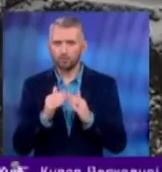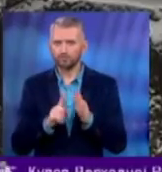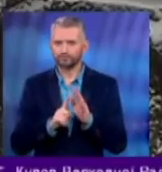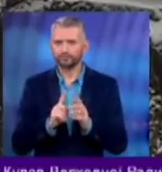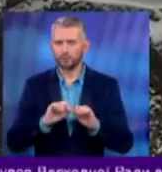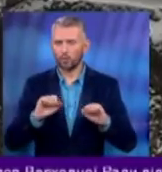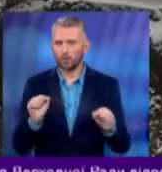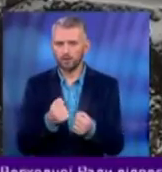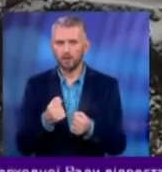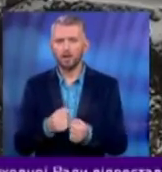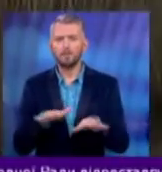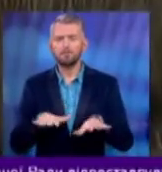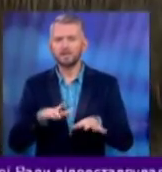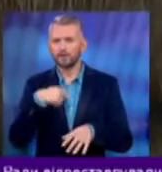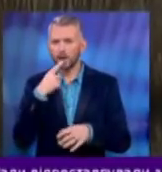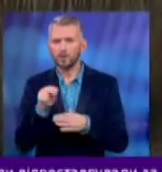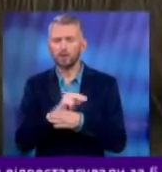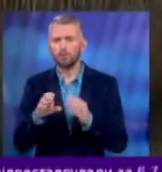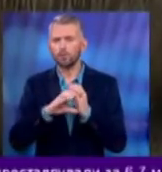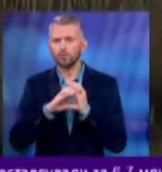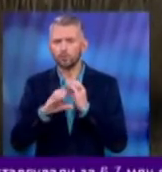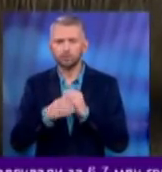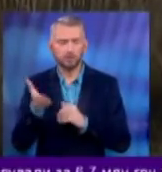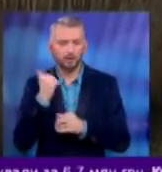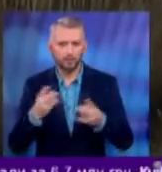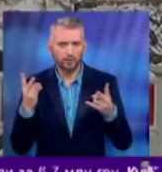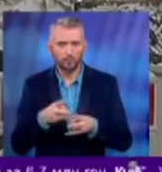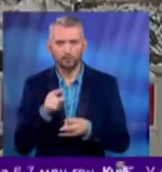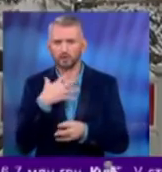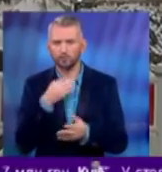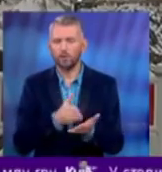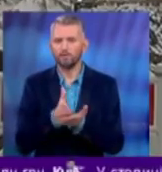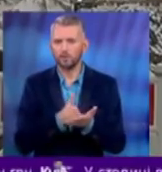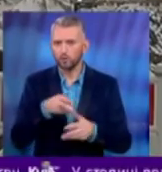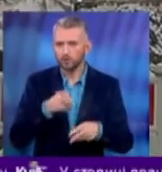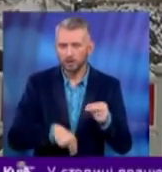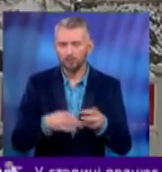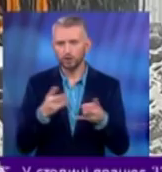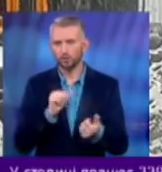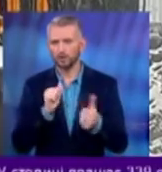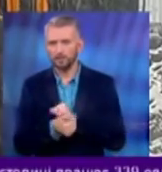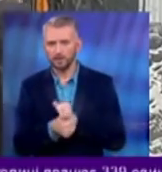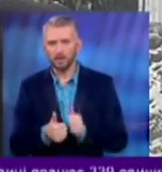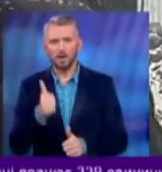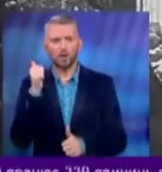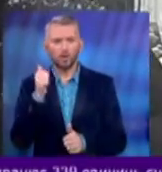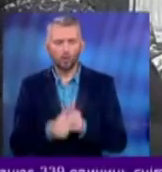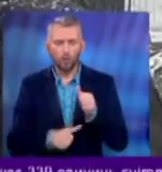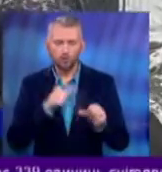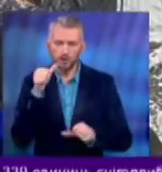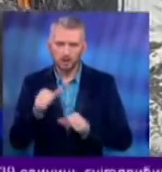Та місцеві кажуть, що ремонт труб давно на часі. Вони вже своє відслужили і потребують заміни. Кожен